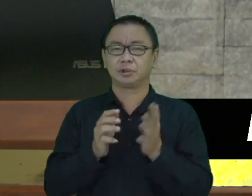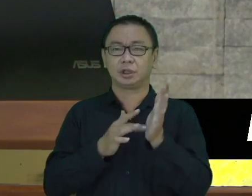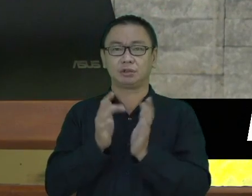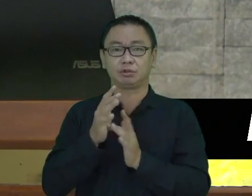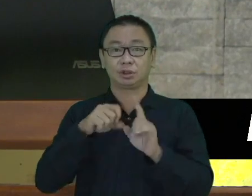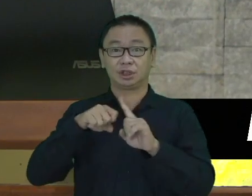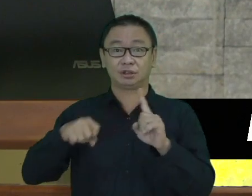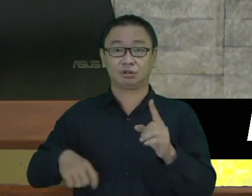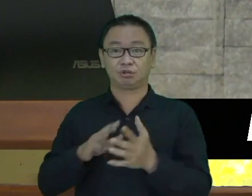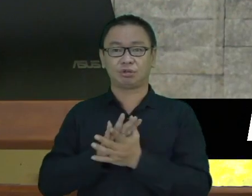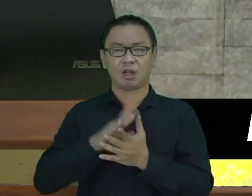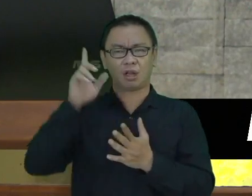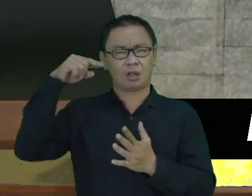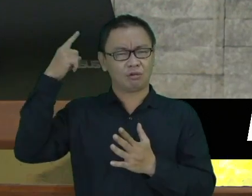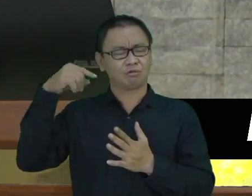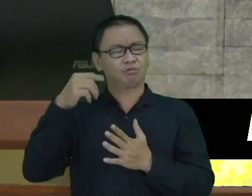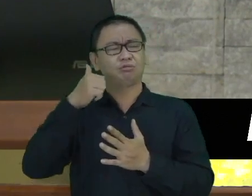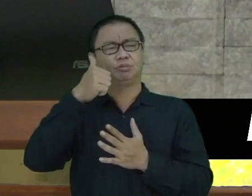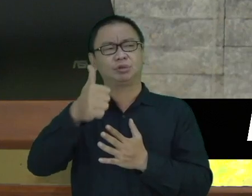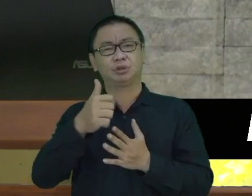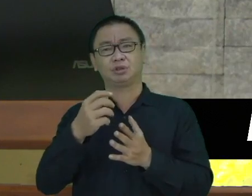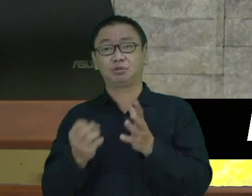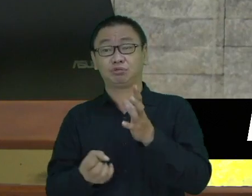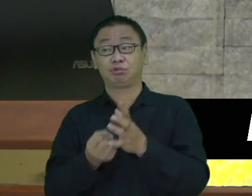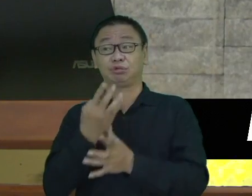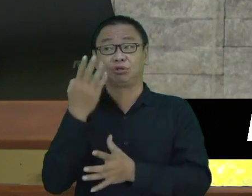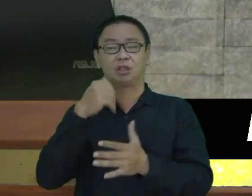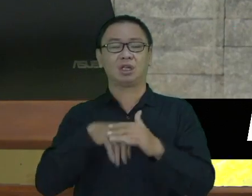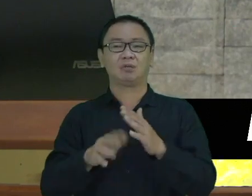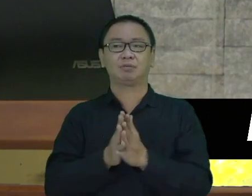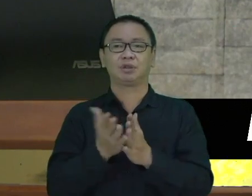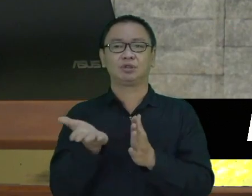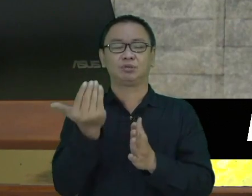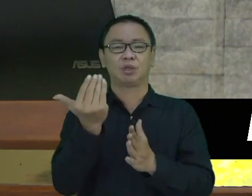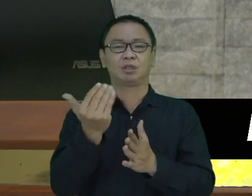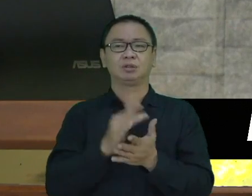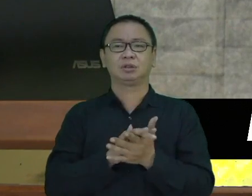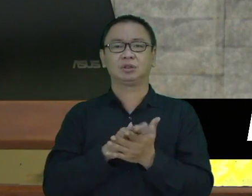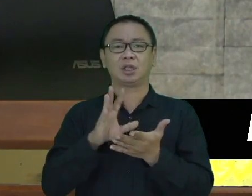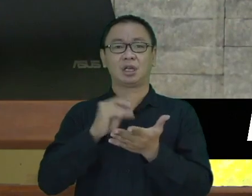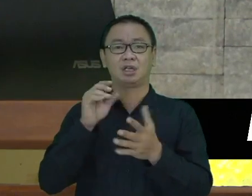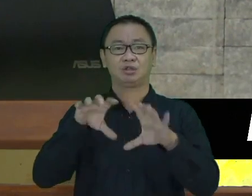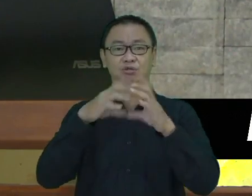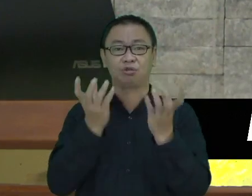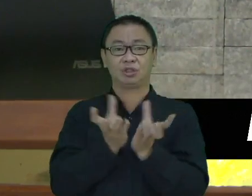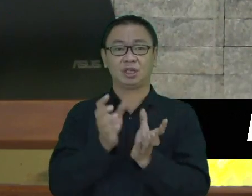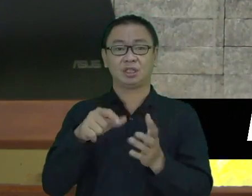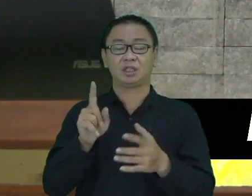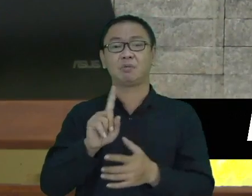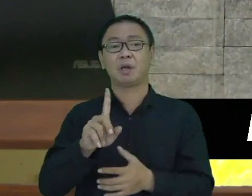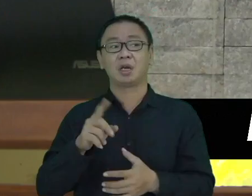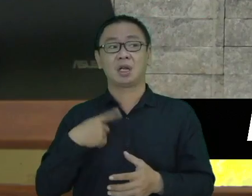Kristus senantiasa dapat terwujud di dalam kehidupan di tengah-tengah dunia ini, di mana kita